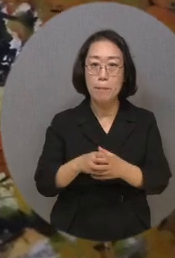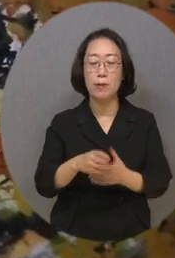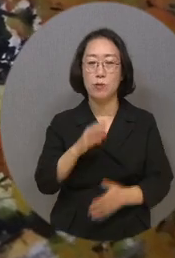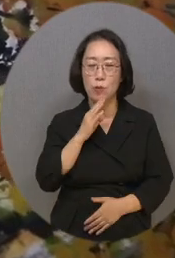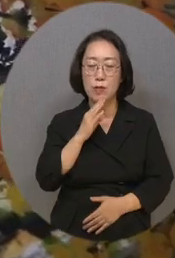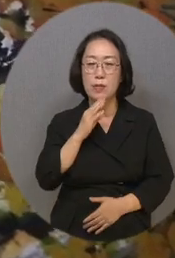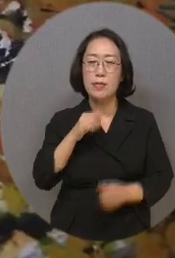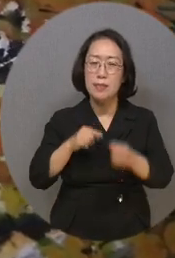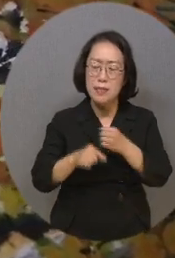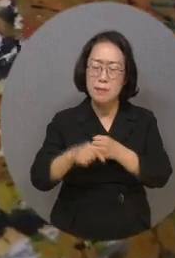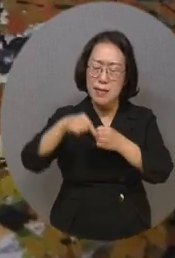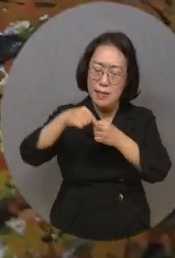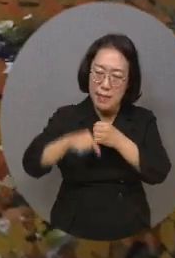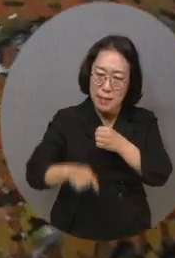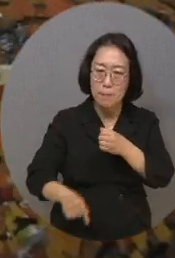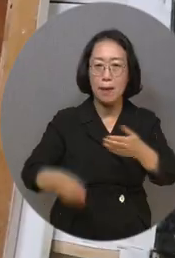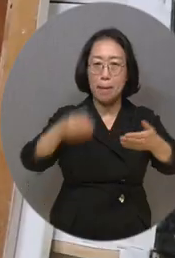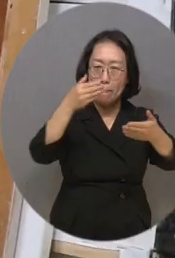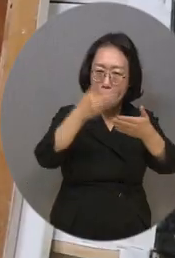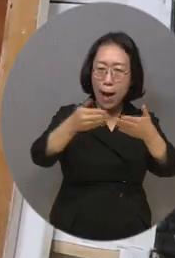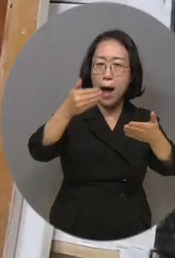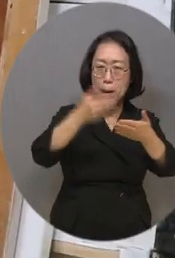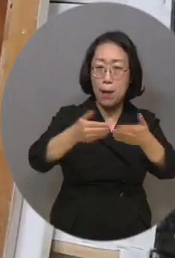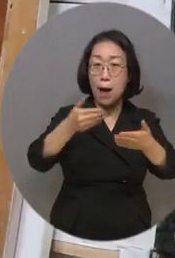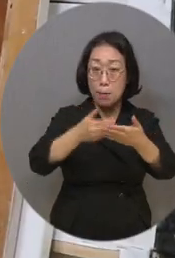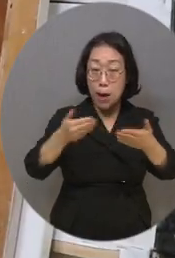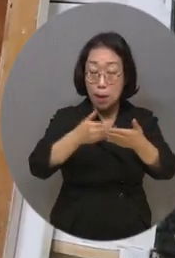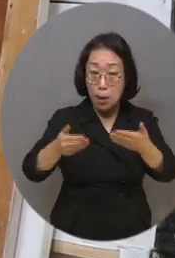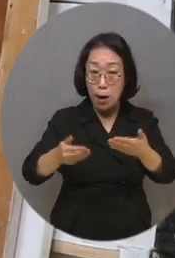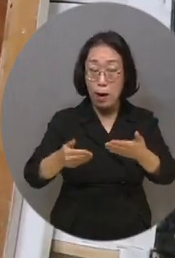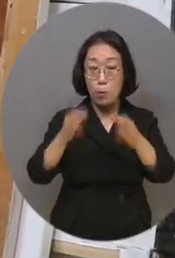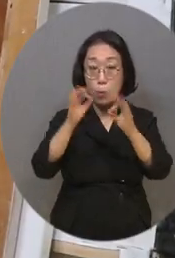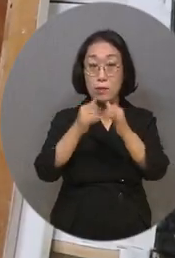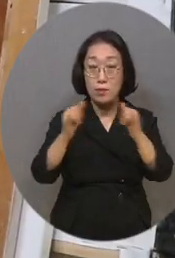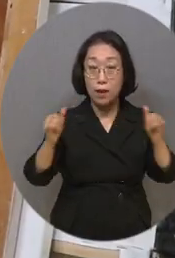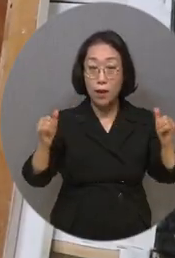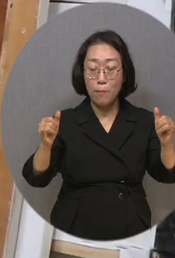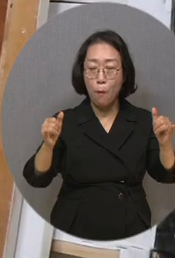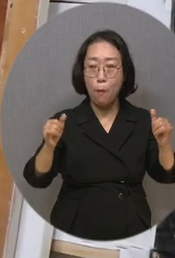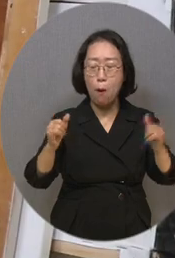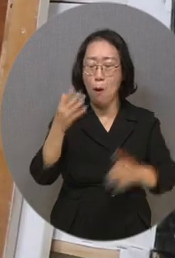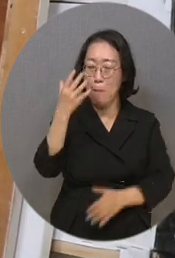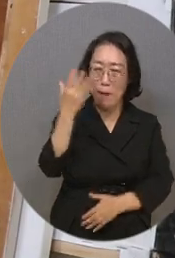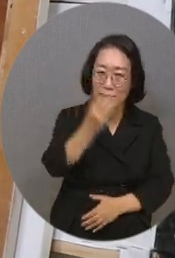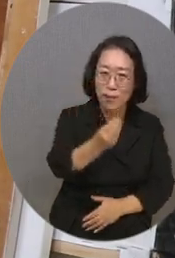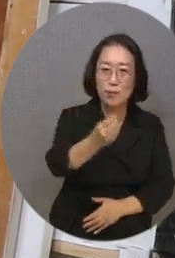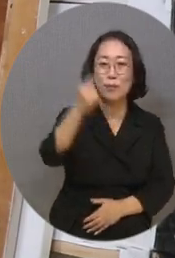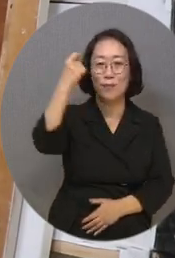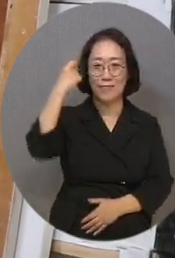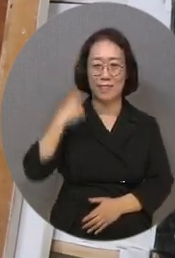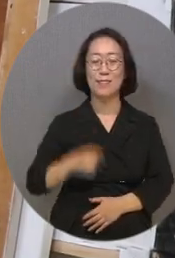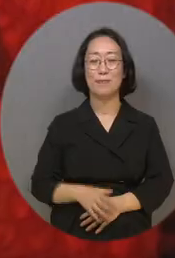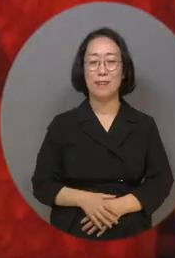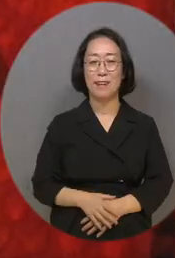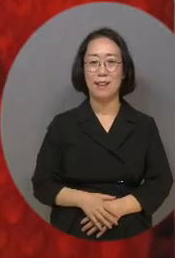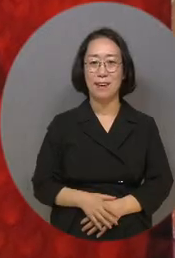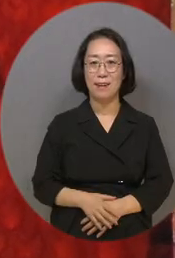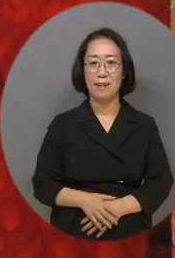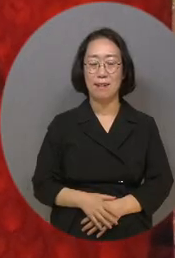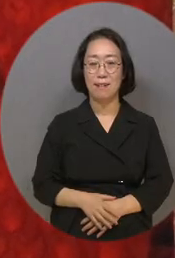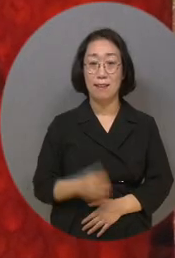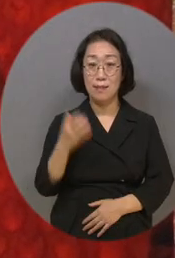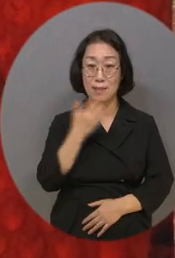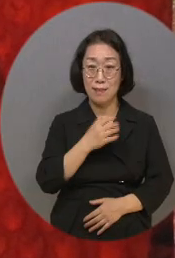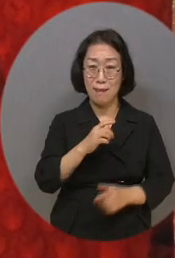본질성과 의미를 붓터치에 담아내 화백의 작품은 더욱 매력적으로 다가옵니다. 화려함